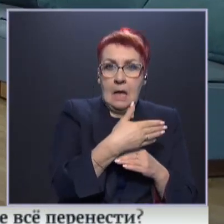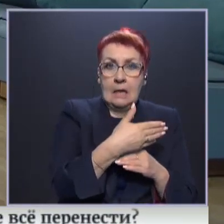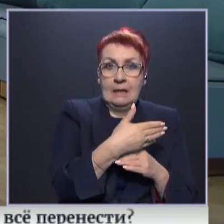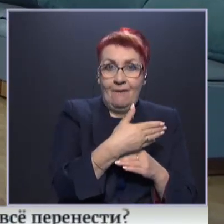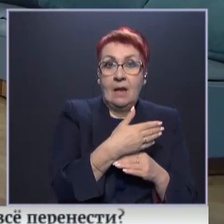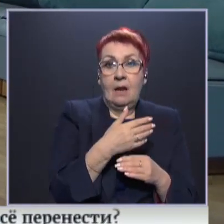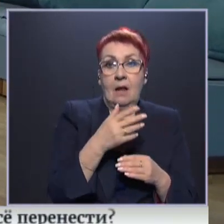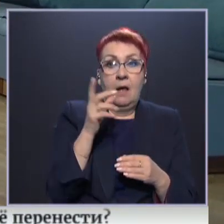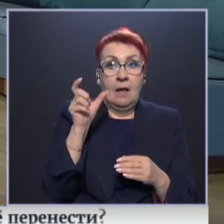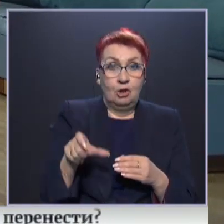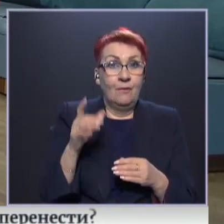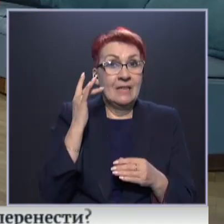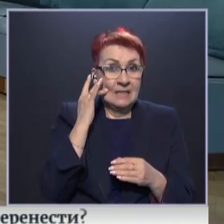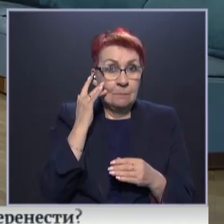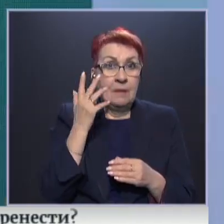двери.